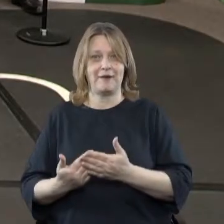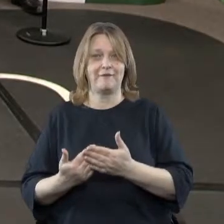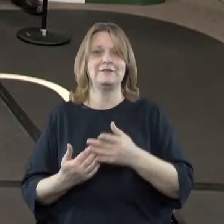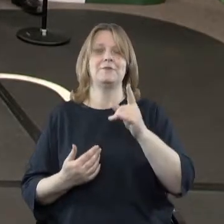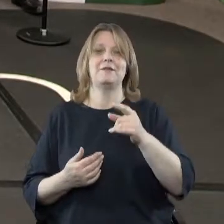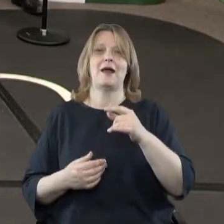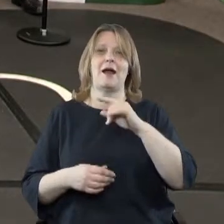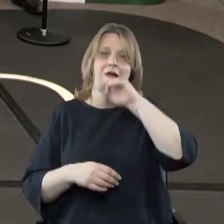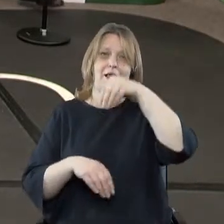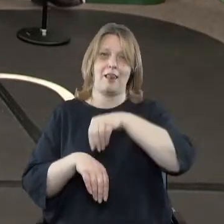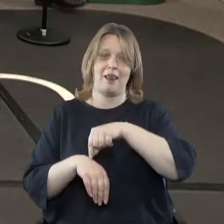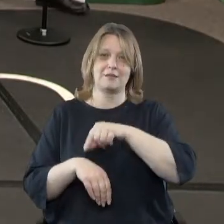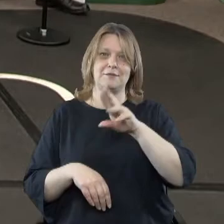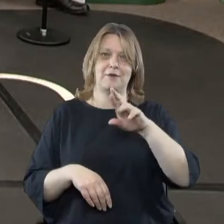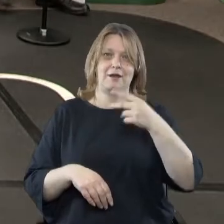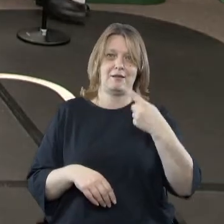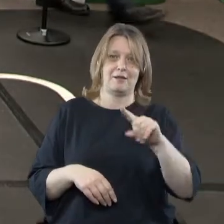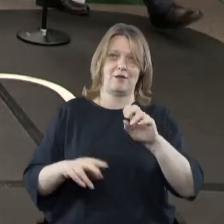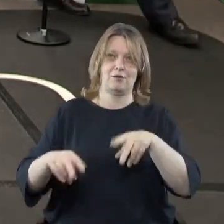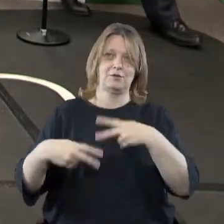online. Proszę bardzo.